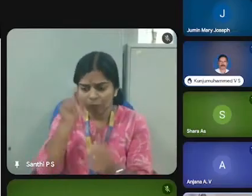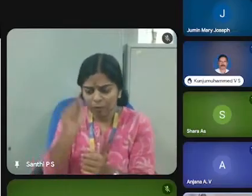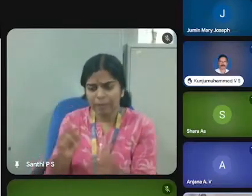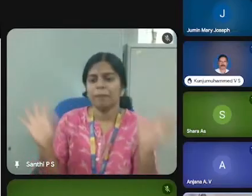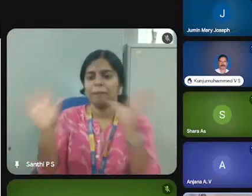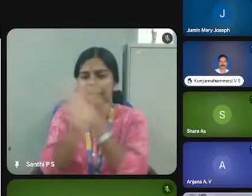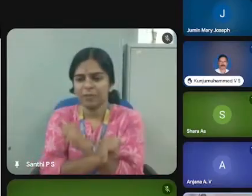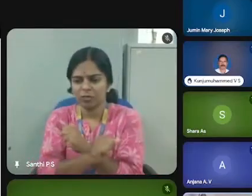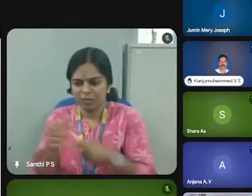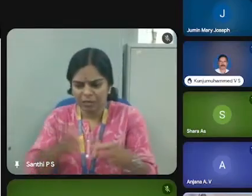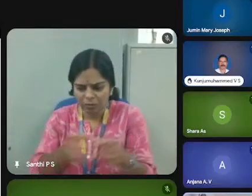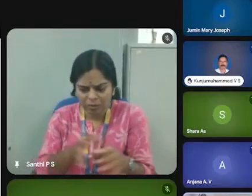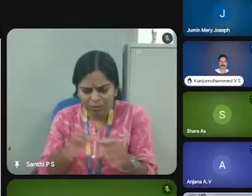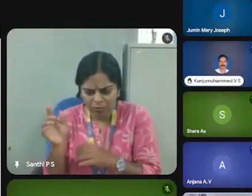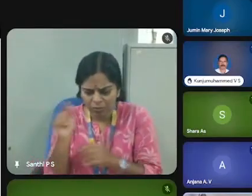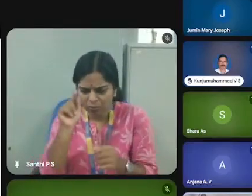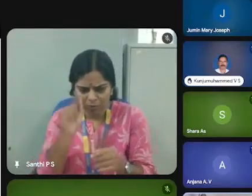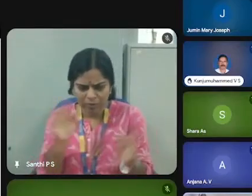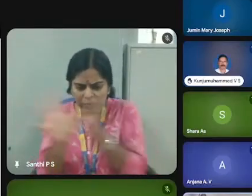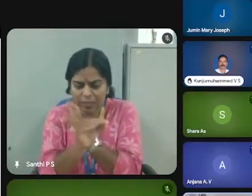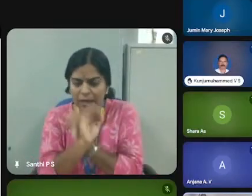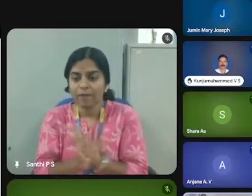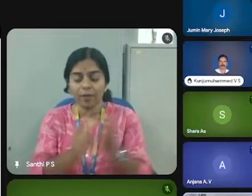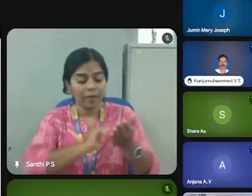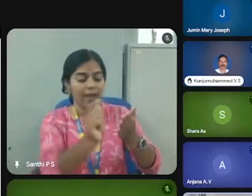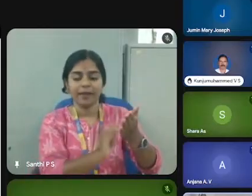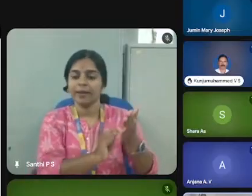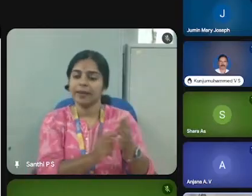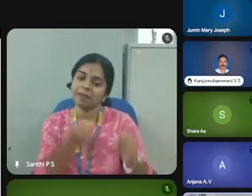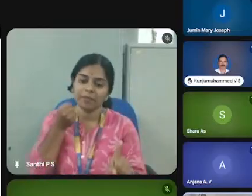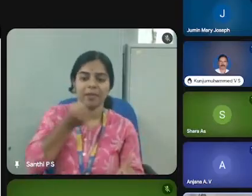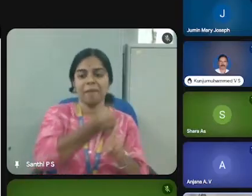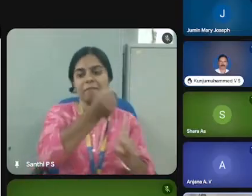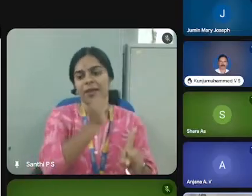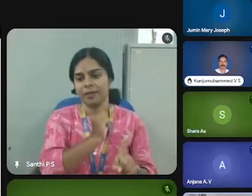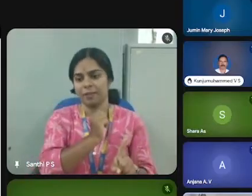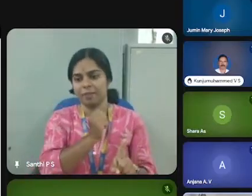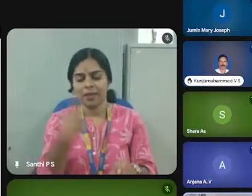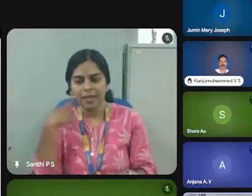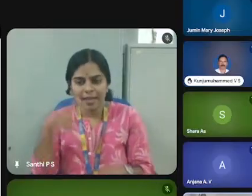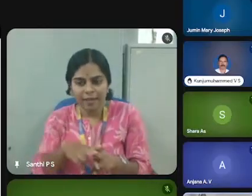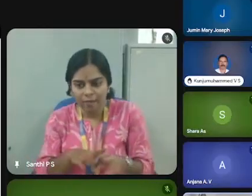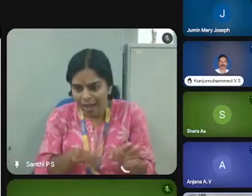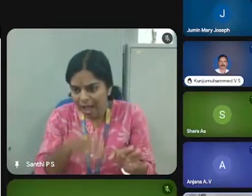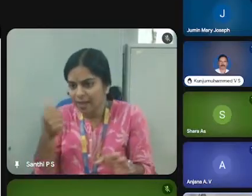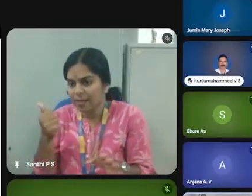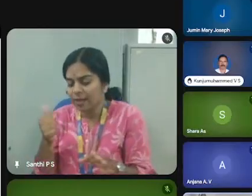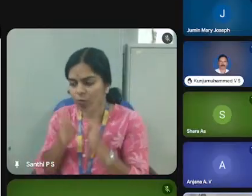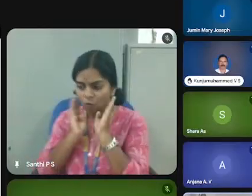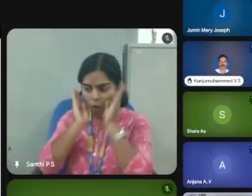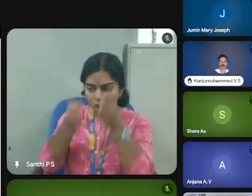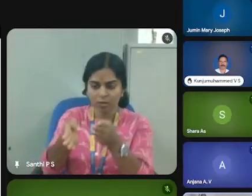കോർഡിനേഷൻ പ്രോബ്ലം വരുന്ന സമയത്ത് അത് ഹാൻഡ് റൈറ്റിങ്ങിനും ബാധിക്കാം. അല്ലാതെ അതല്ലെങ്കിൽ കുട്ടിയുടെ ശ്രദ്ധ